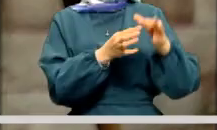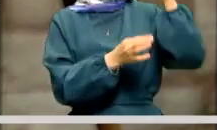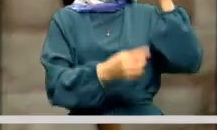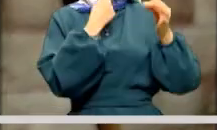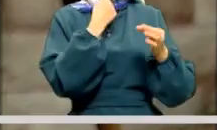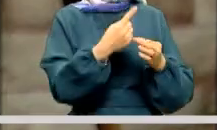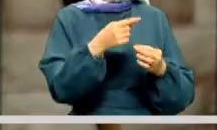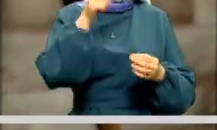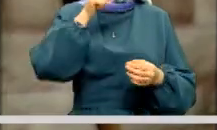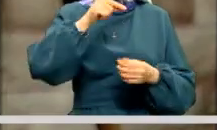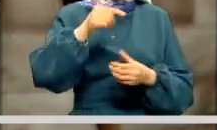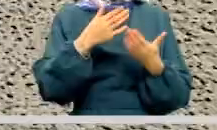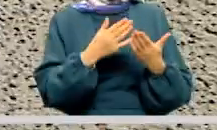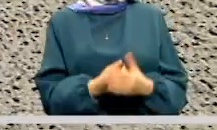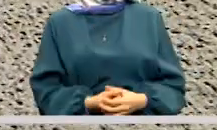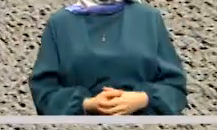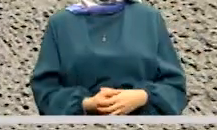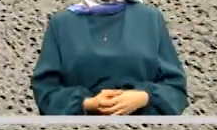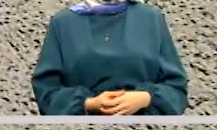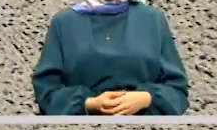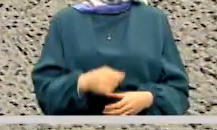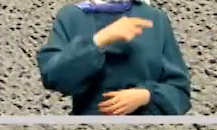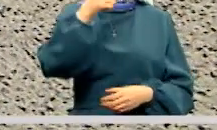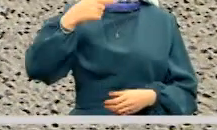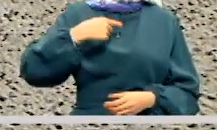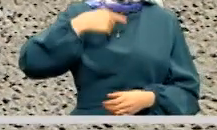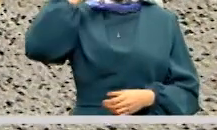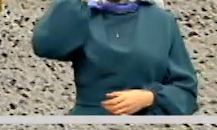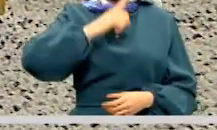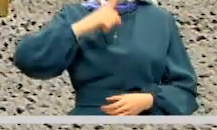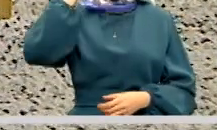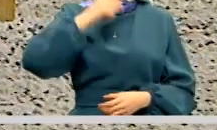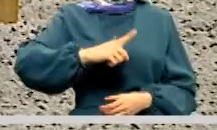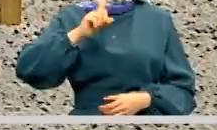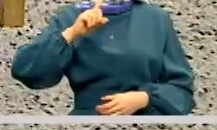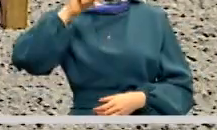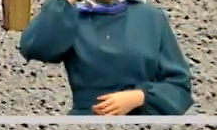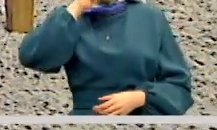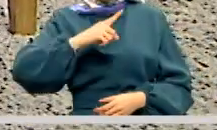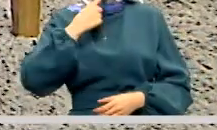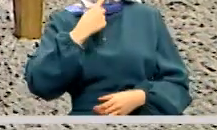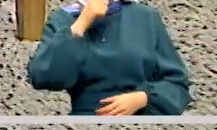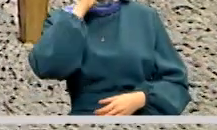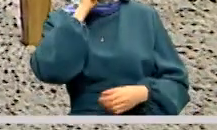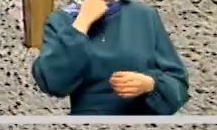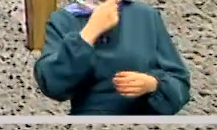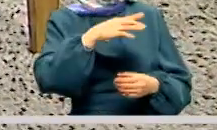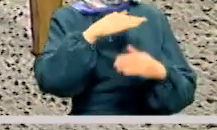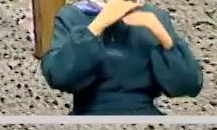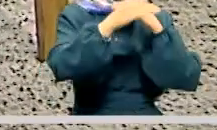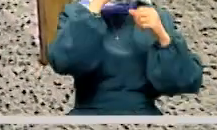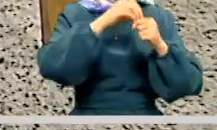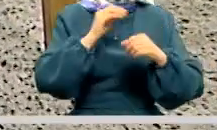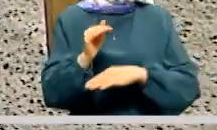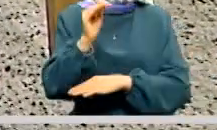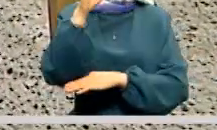O halde bizim %99'u %100'ü Müslüman dediğimiz bir toplum içerisinde yaşıyoruz bu toplumuz